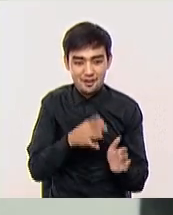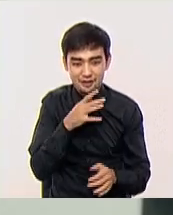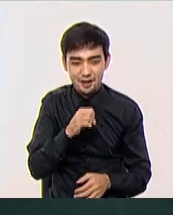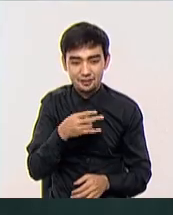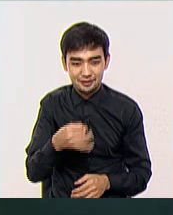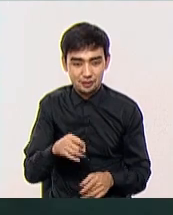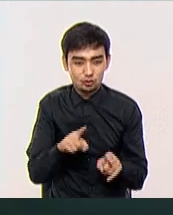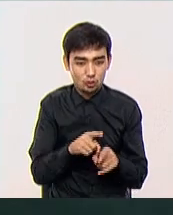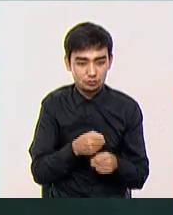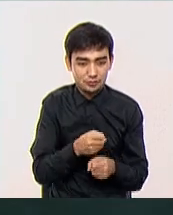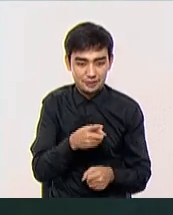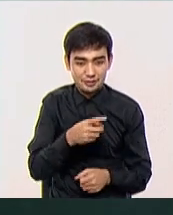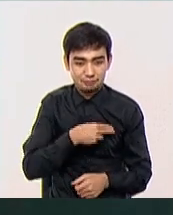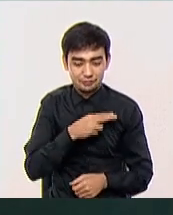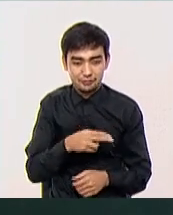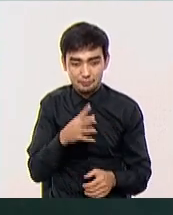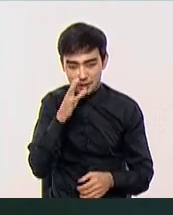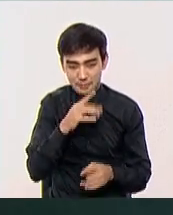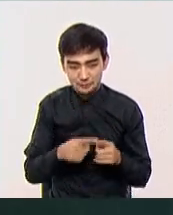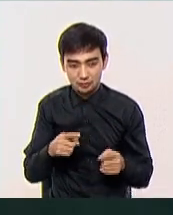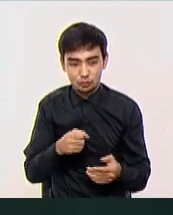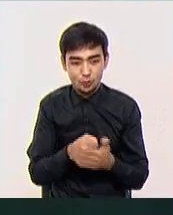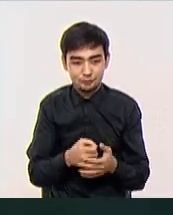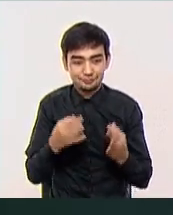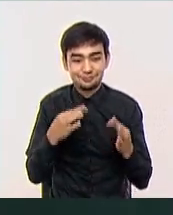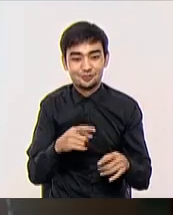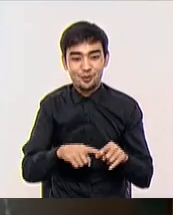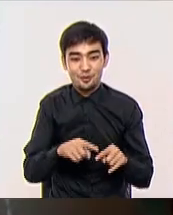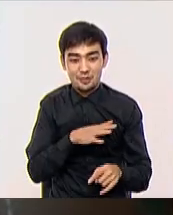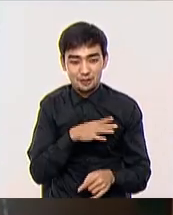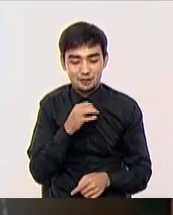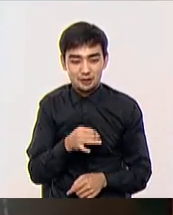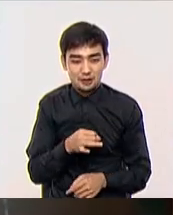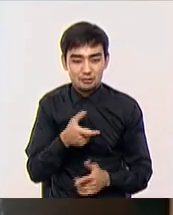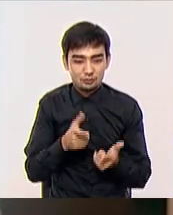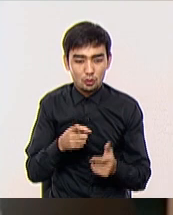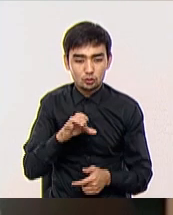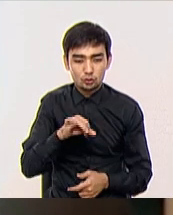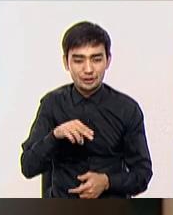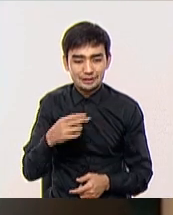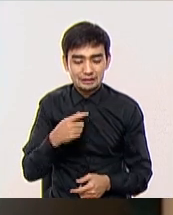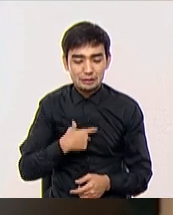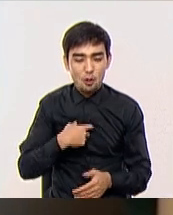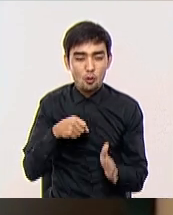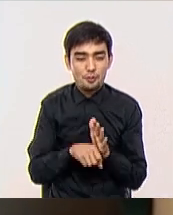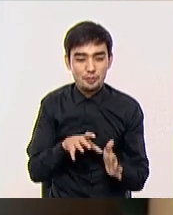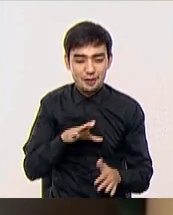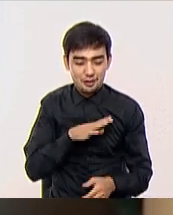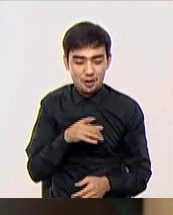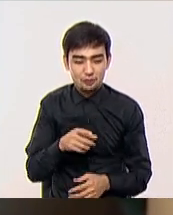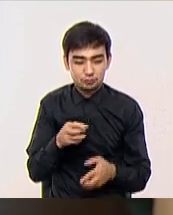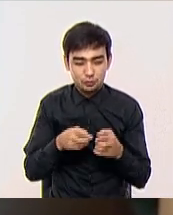Андрея Кондратенко. Он погиб за 5 до освобождения. Тогда официальная версия была суицид, однако в его легких